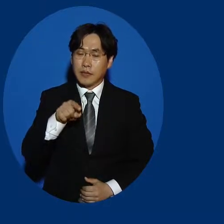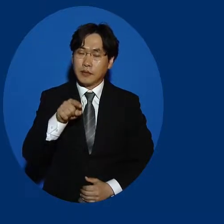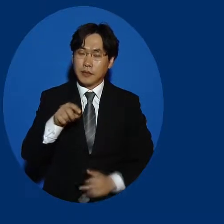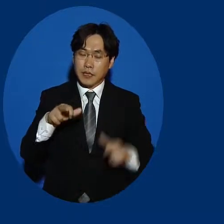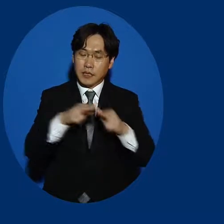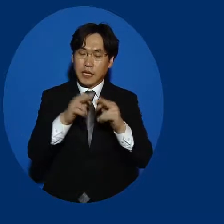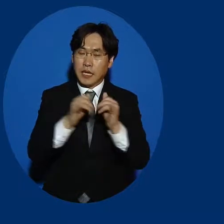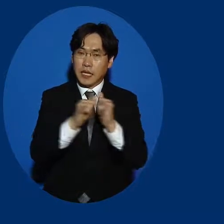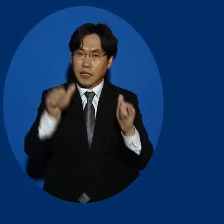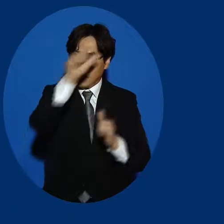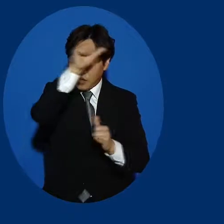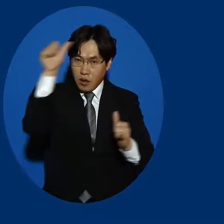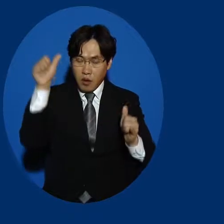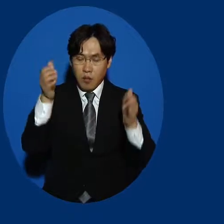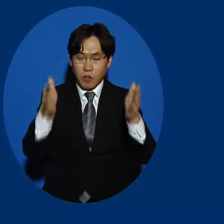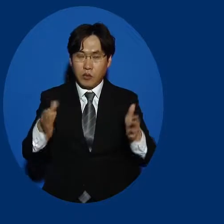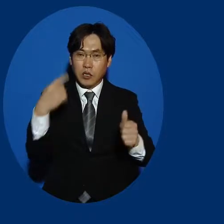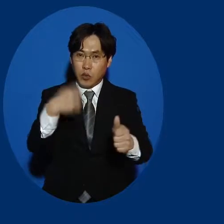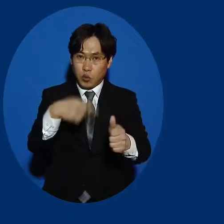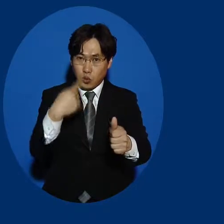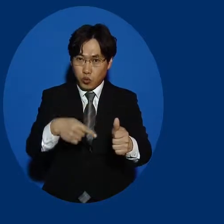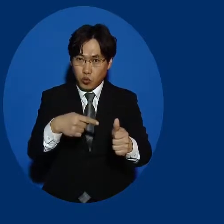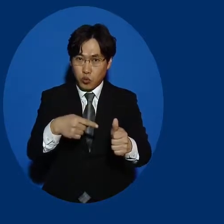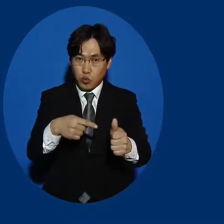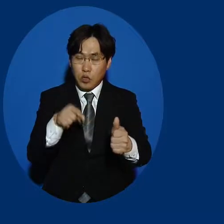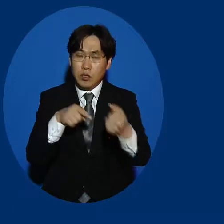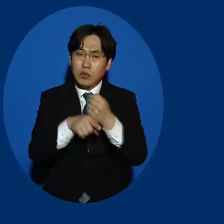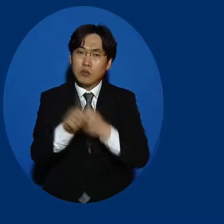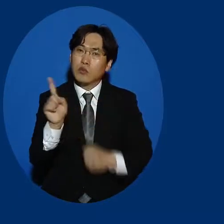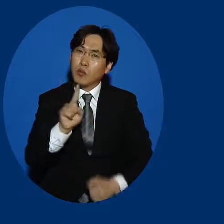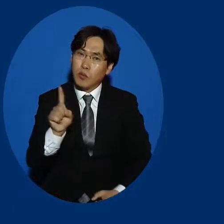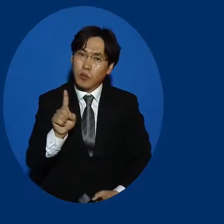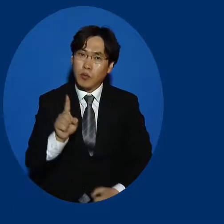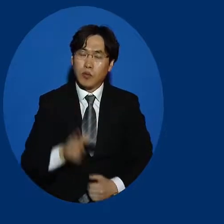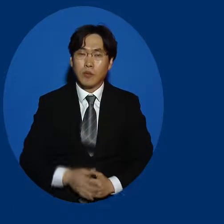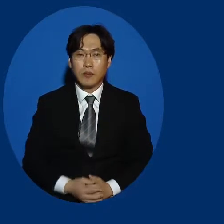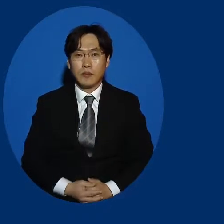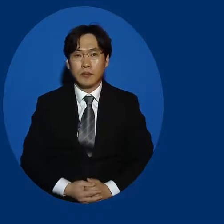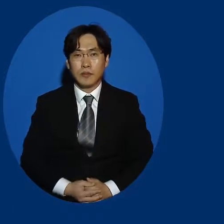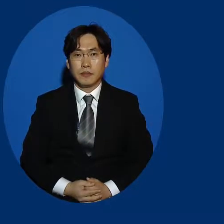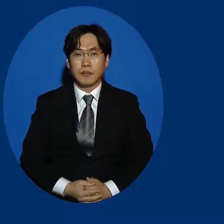장애인 평생교육. 장애인 평생교육이란 무엇일까요?